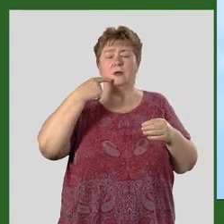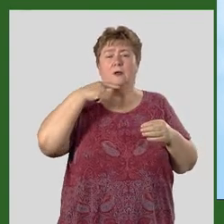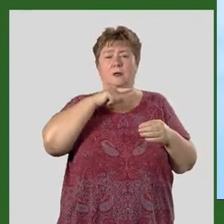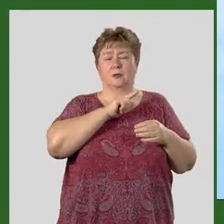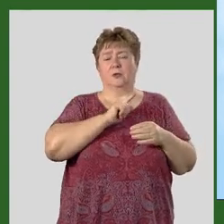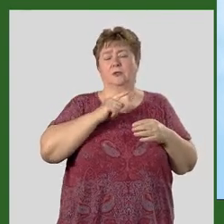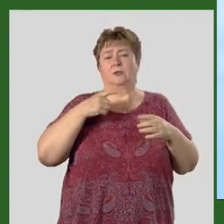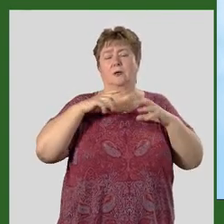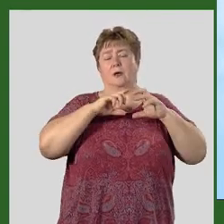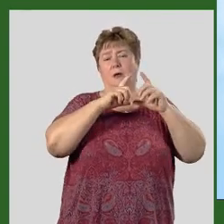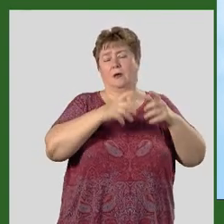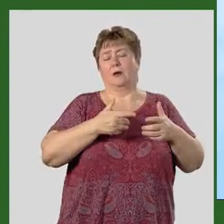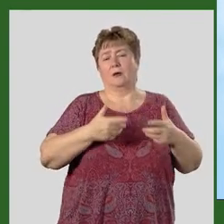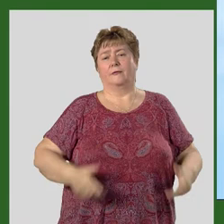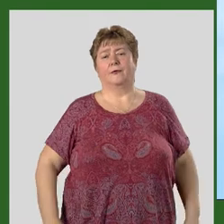социально-экономическая география.